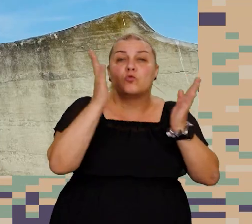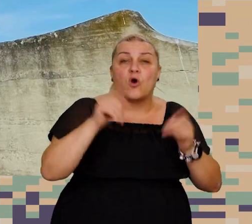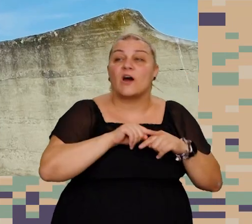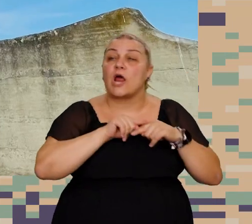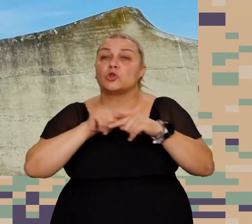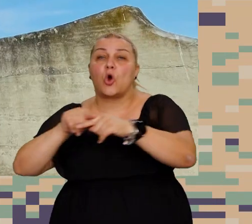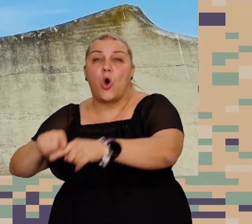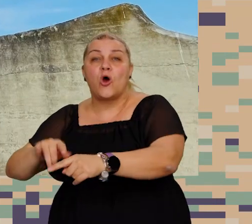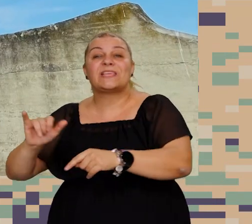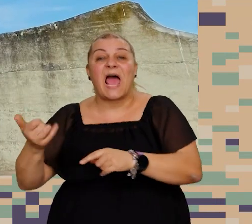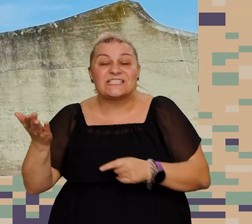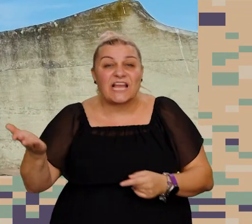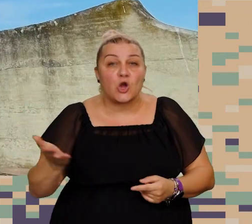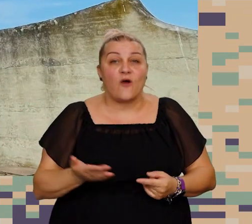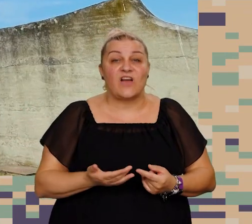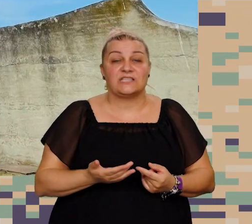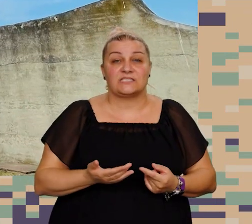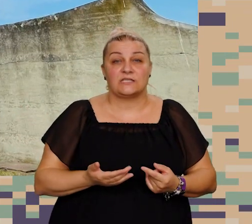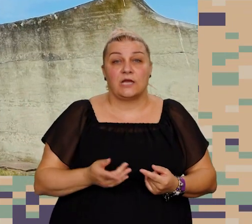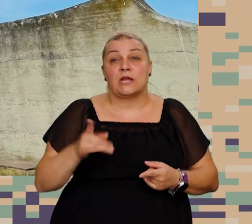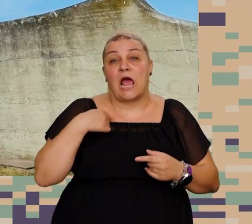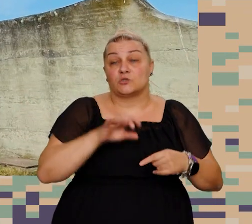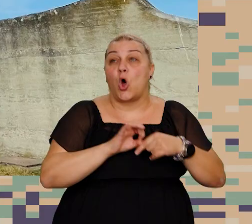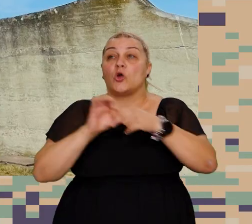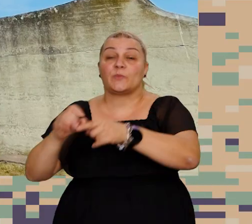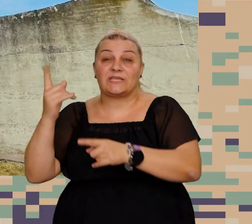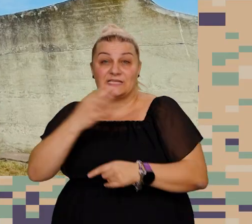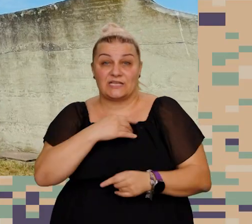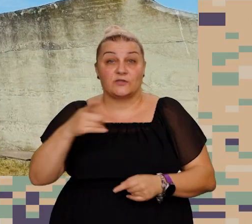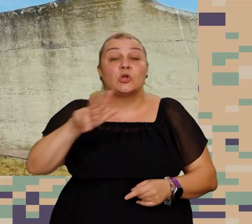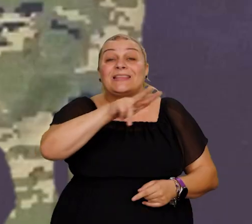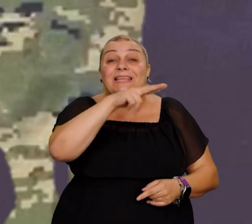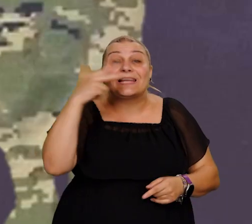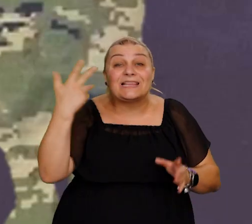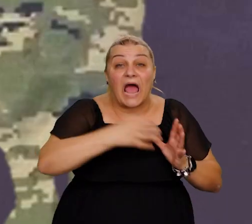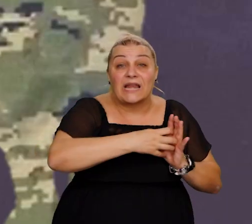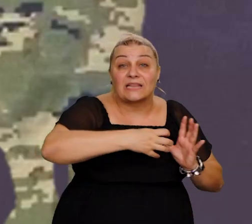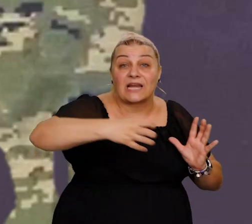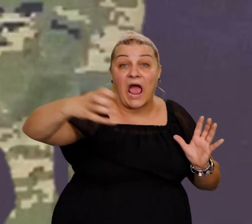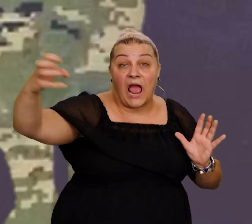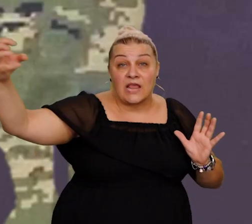do izlaza kod Jasenovca iz Republike Hrvatske. To je trajalo tri dana,